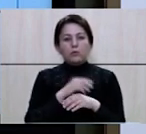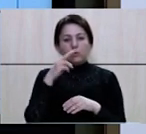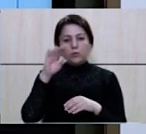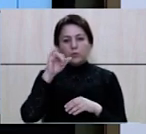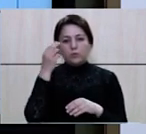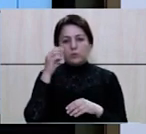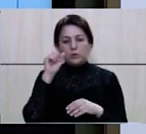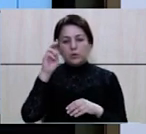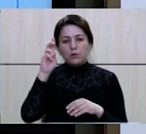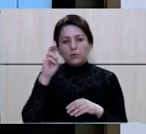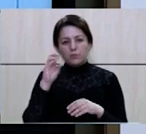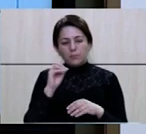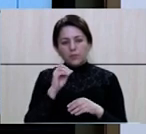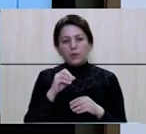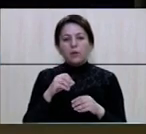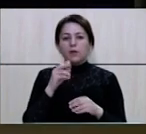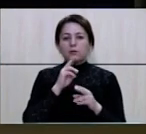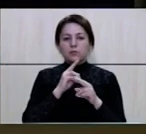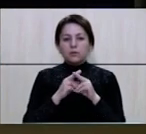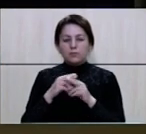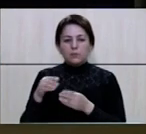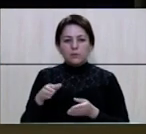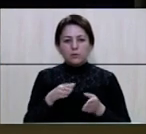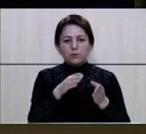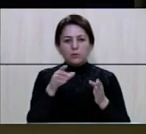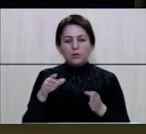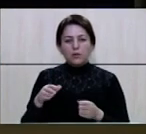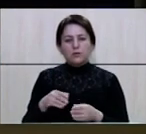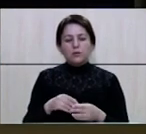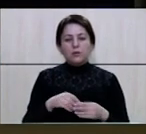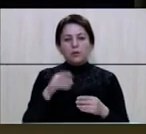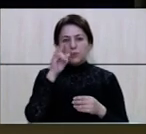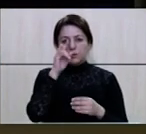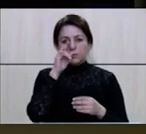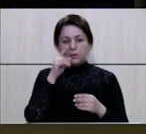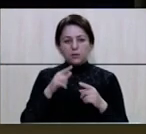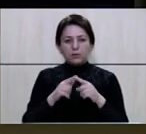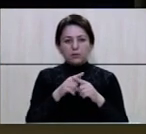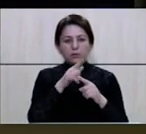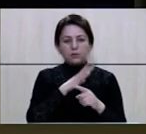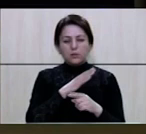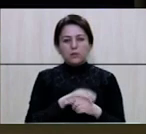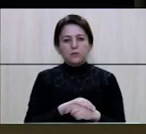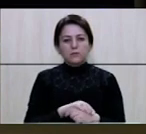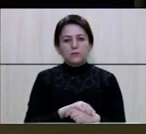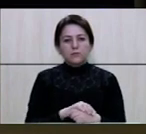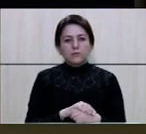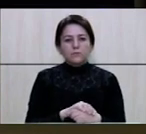Dushanbe temir yo'llari aynan Samarqand hududidan kesib o'tgan.